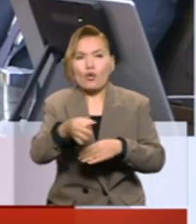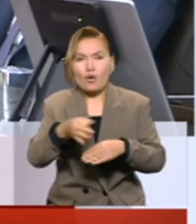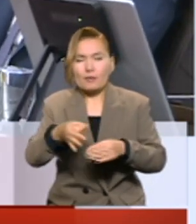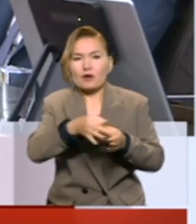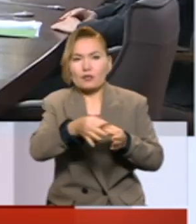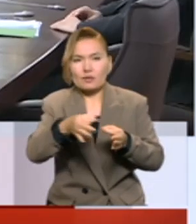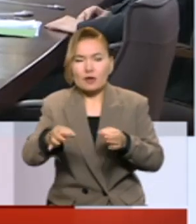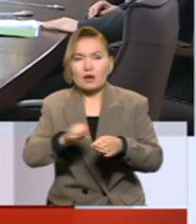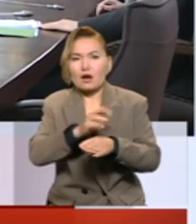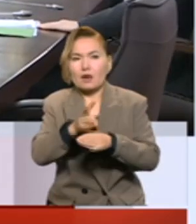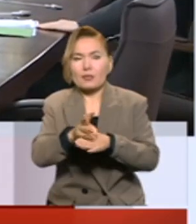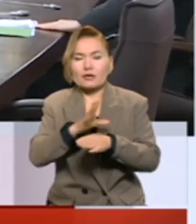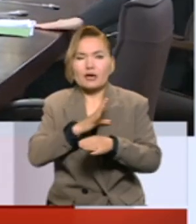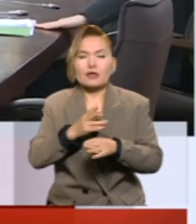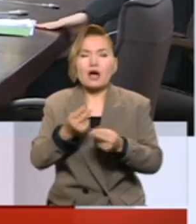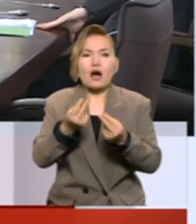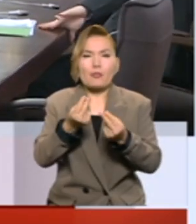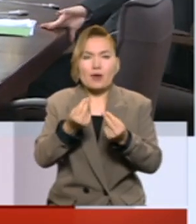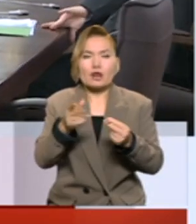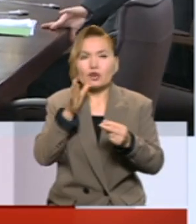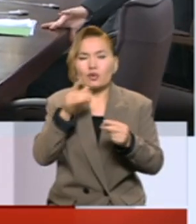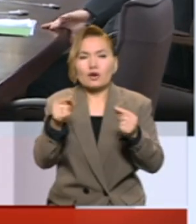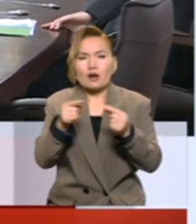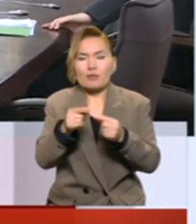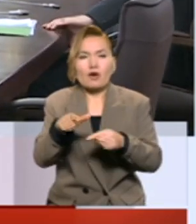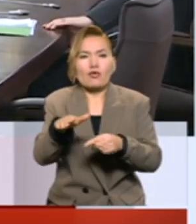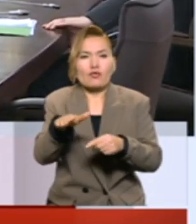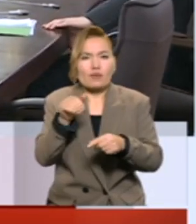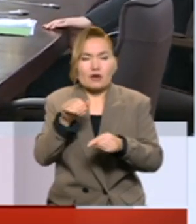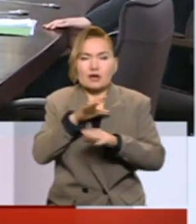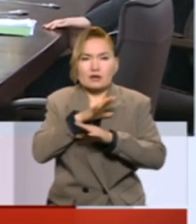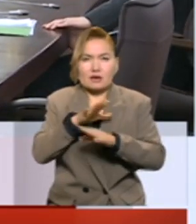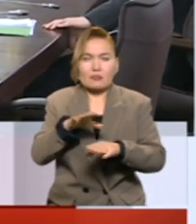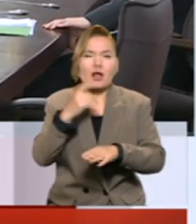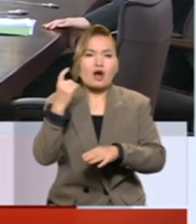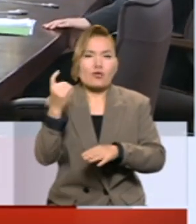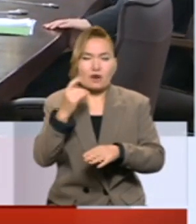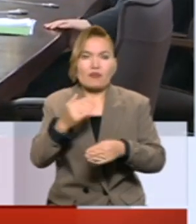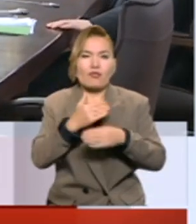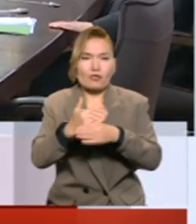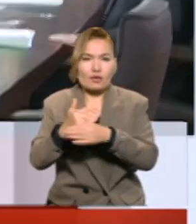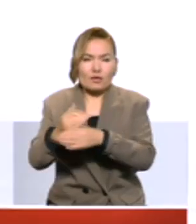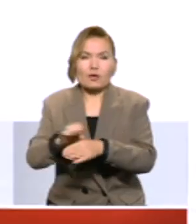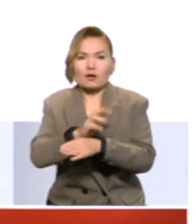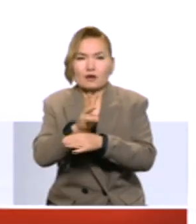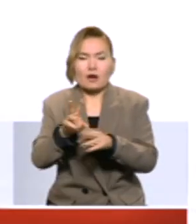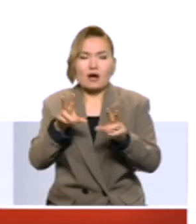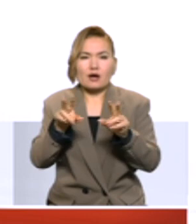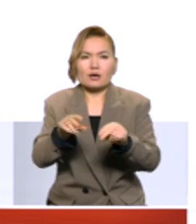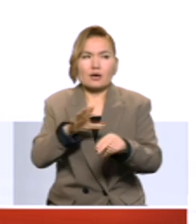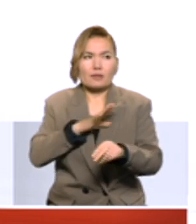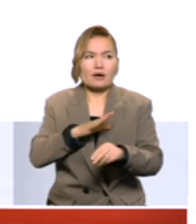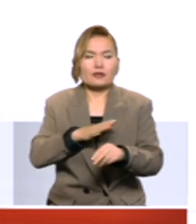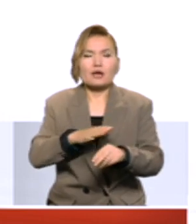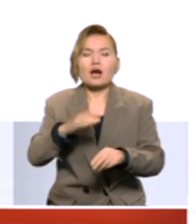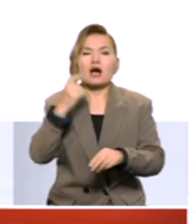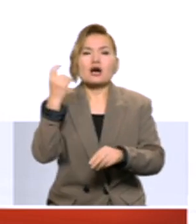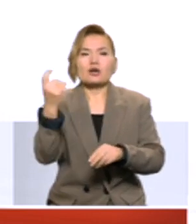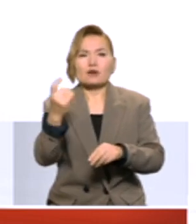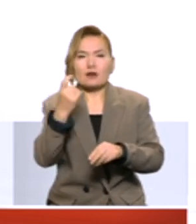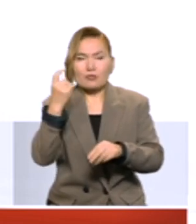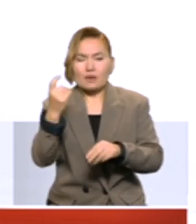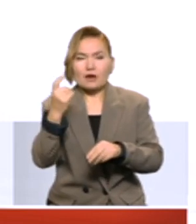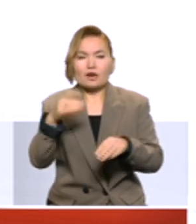операторлар айналысады. Ал субсидияны уақытылы ала алмаған шаруаларға да көмек көрсетіледі деді. Зардап шеккен фермерлерді